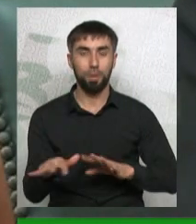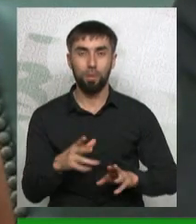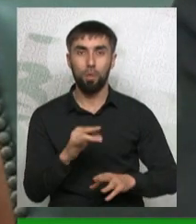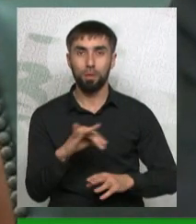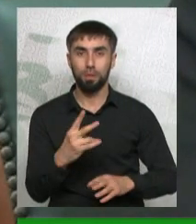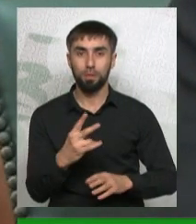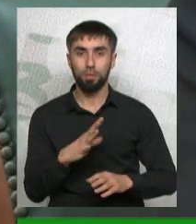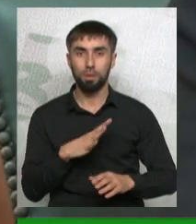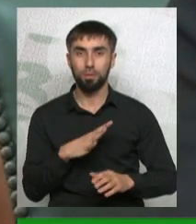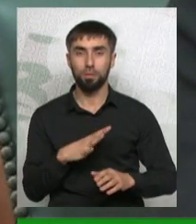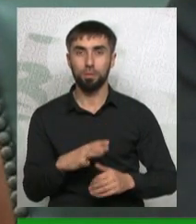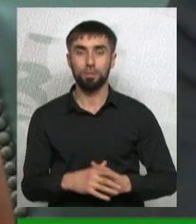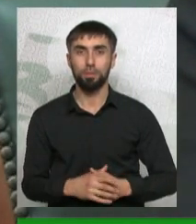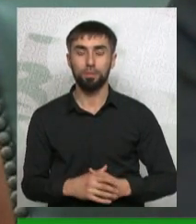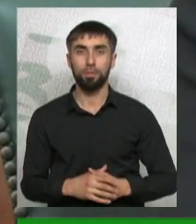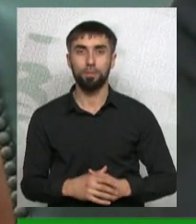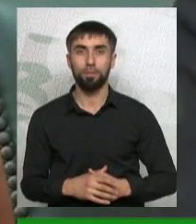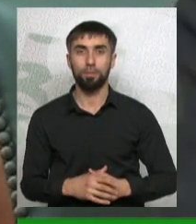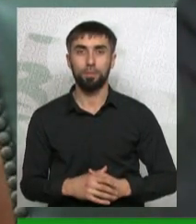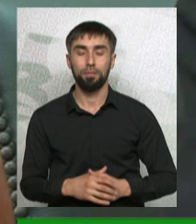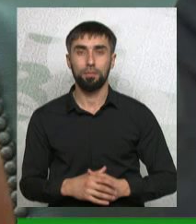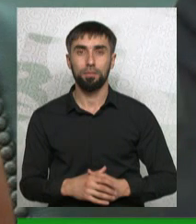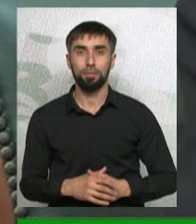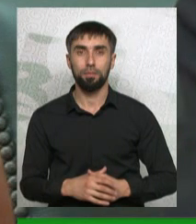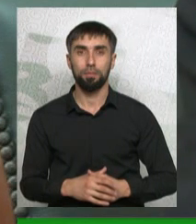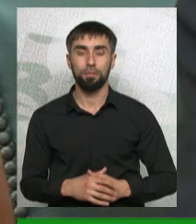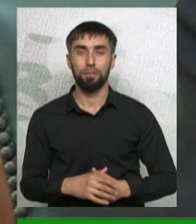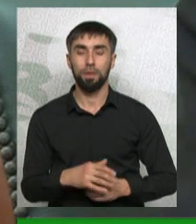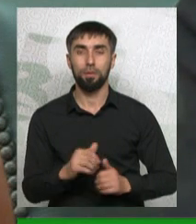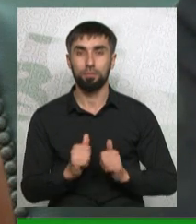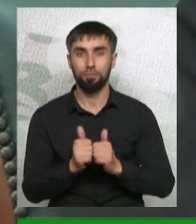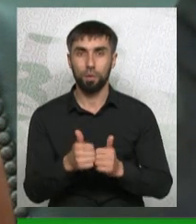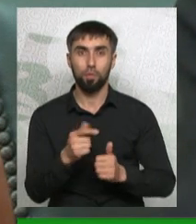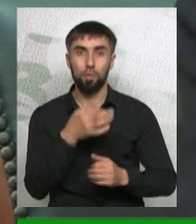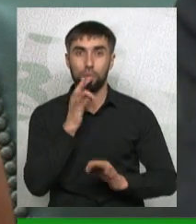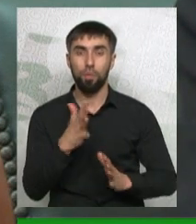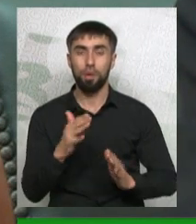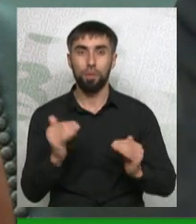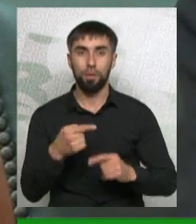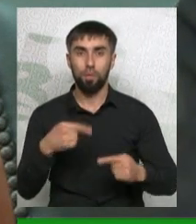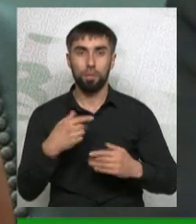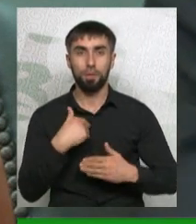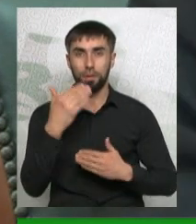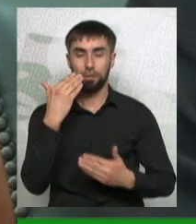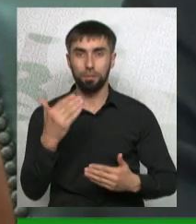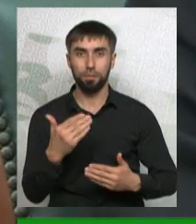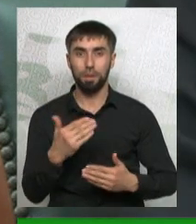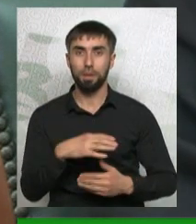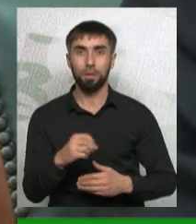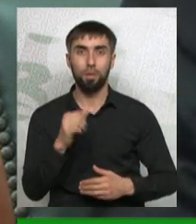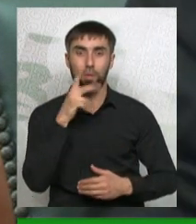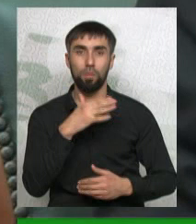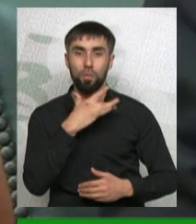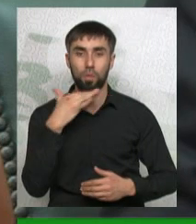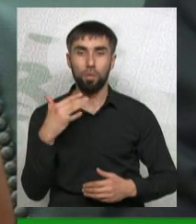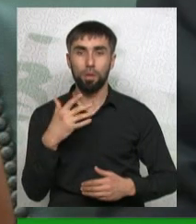идти сплошной. Вот, а потом, в любом случае, вот мини-футбол, я не знаю, вот... Те, которые